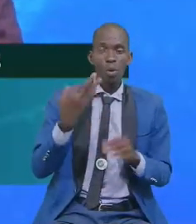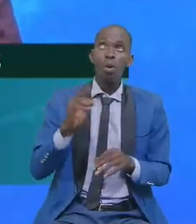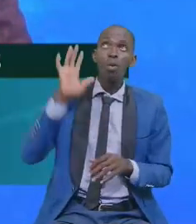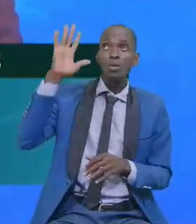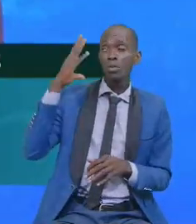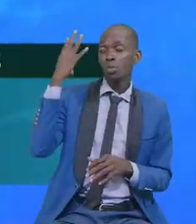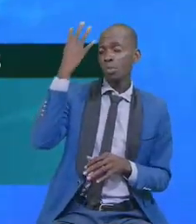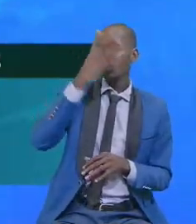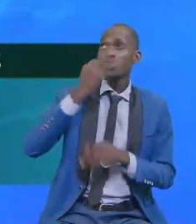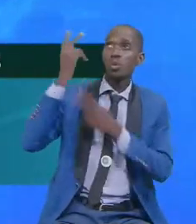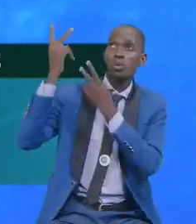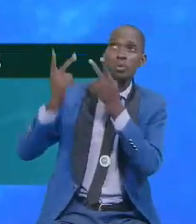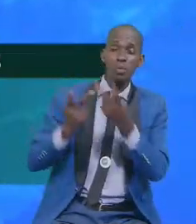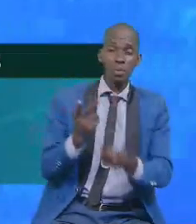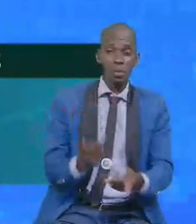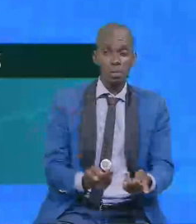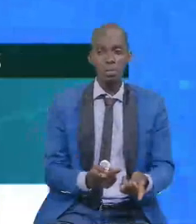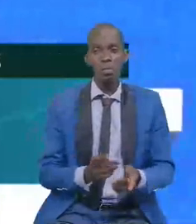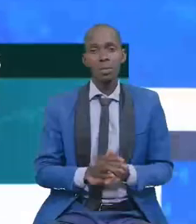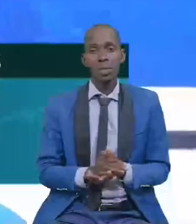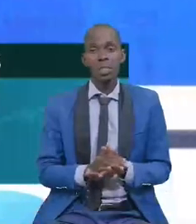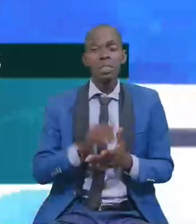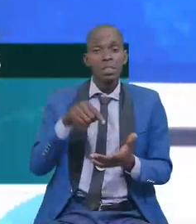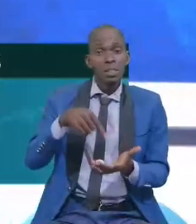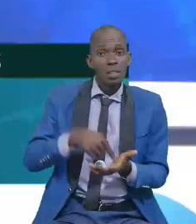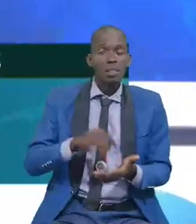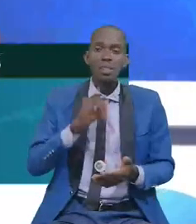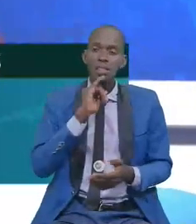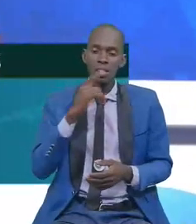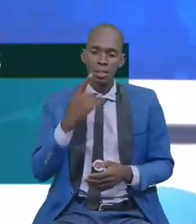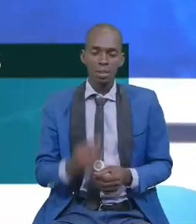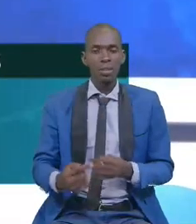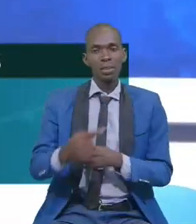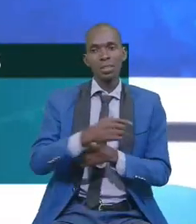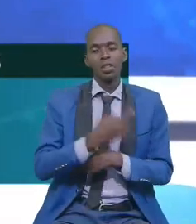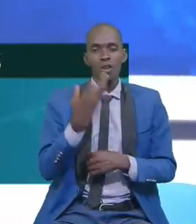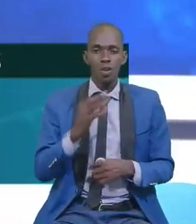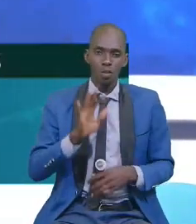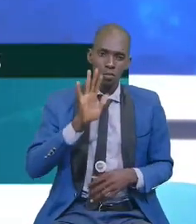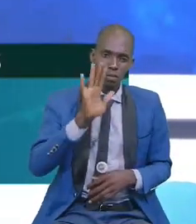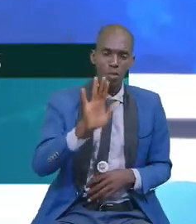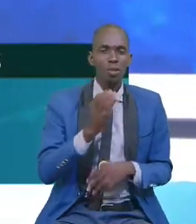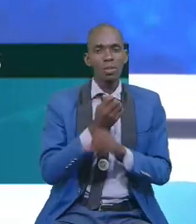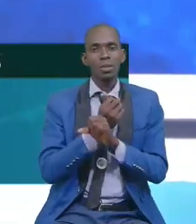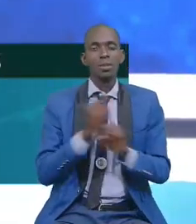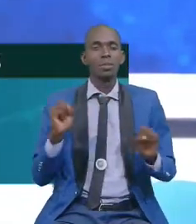Dans le plan de sa visitation glorieuse. Voici le jour de son salut.